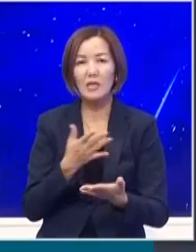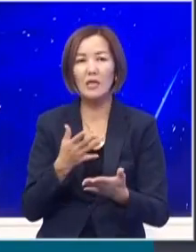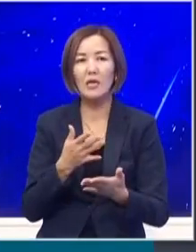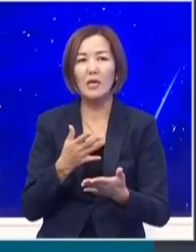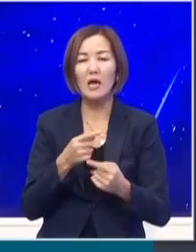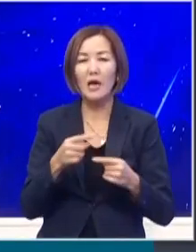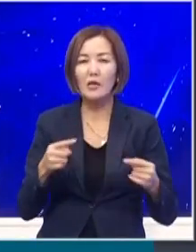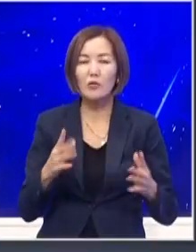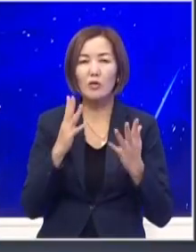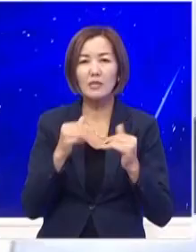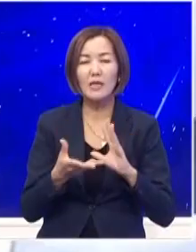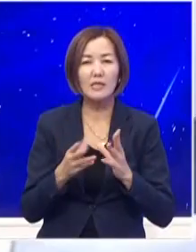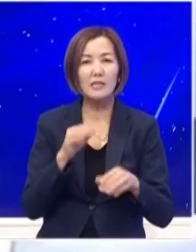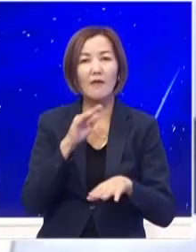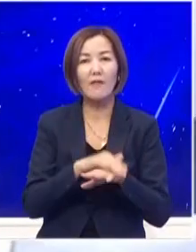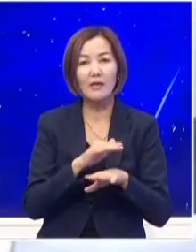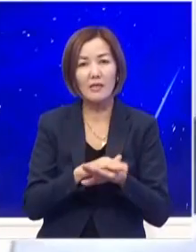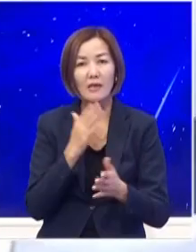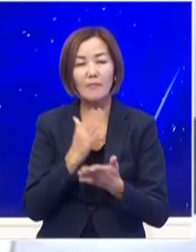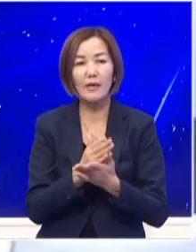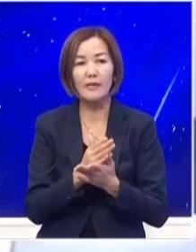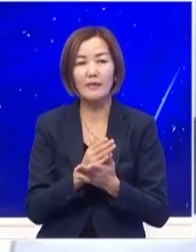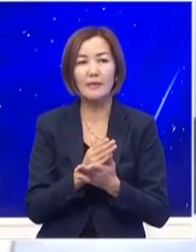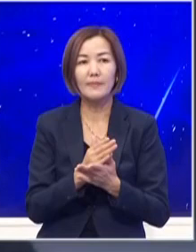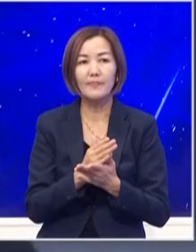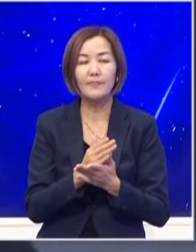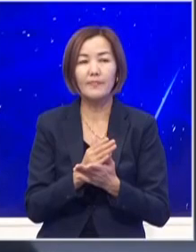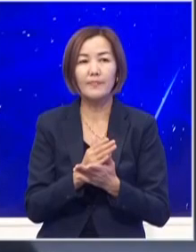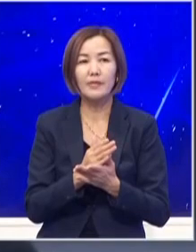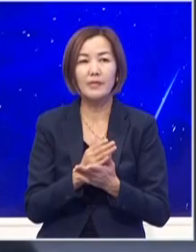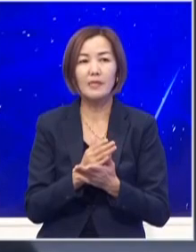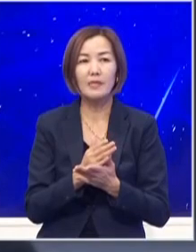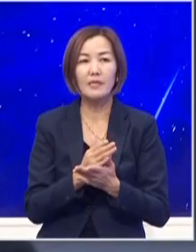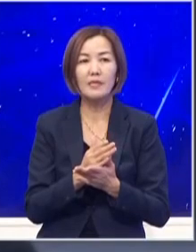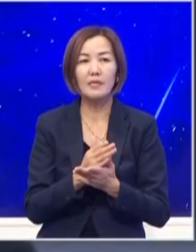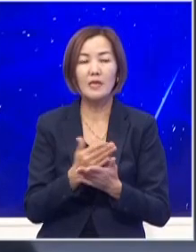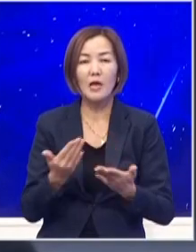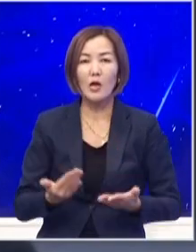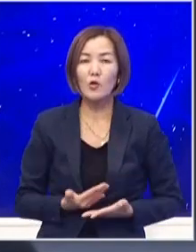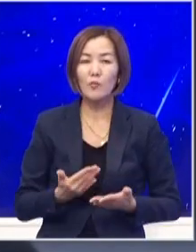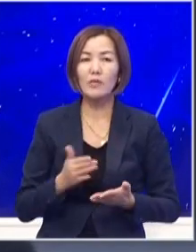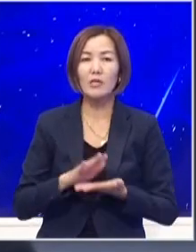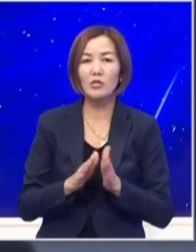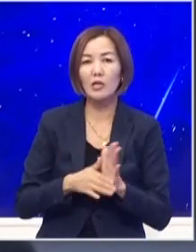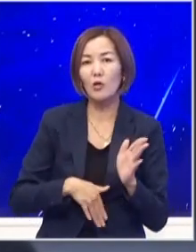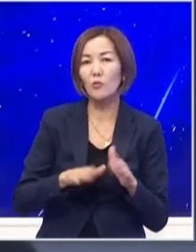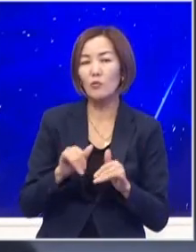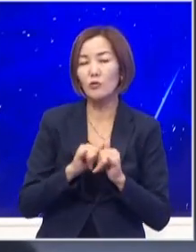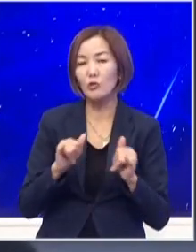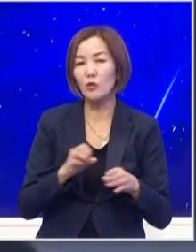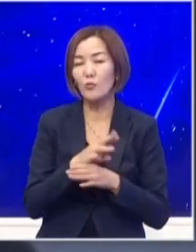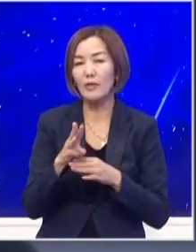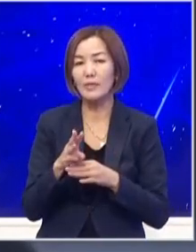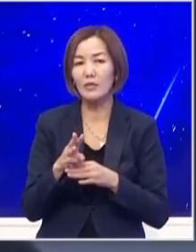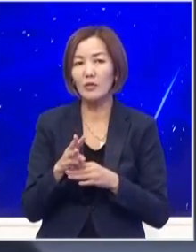бөлінісінде статистикалық деректерді қамтитын болады. Және балалардың лайықты әлеуметтік ортада өмір сүруін қамтамасыз ету бағытын